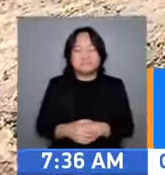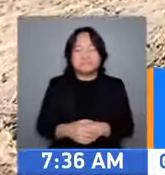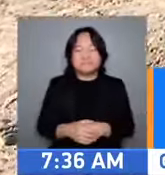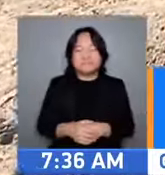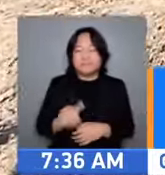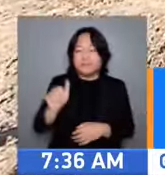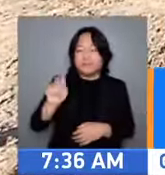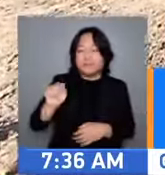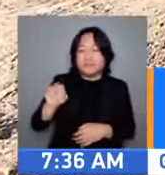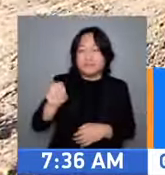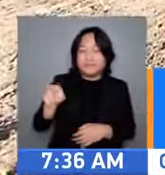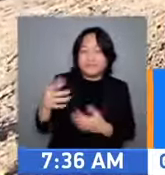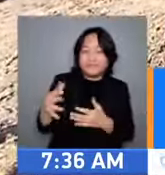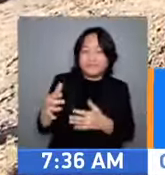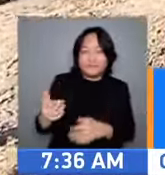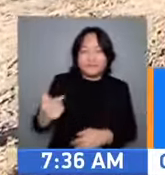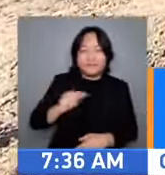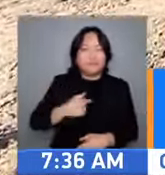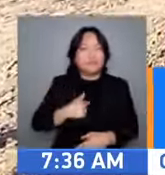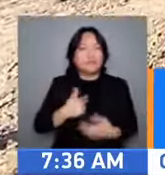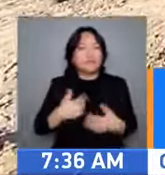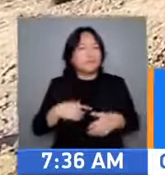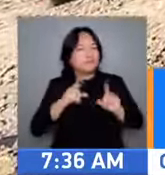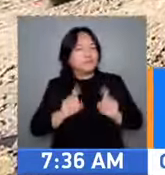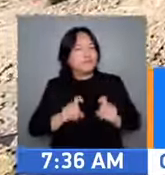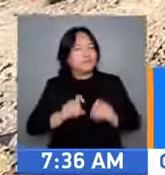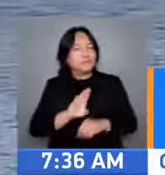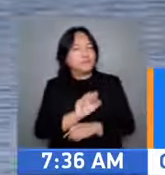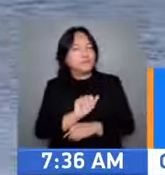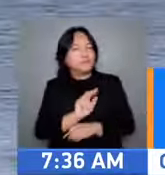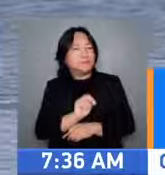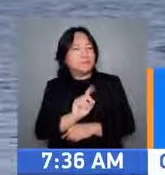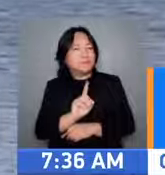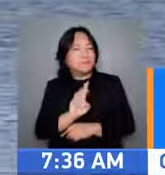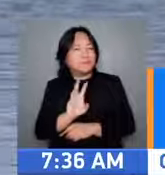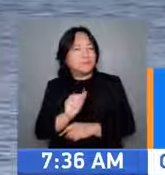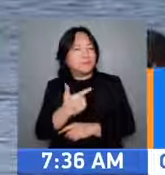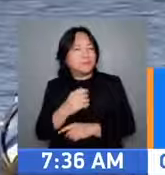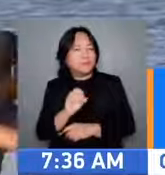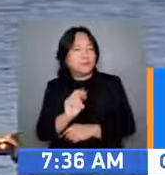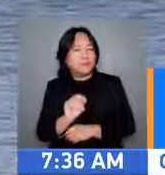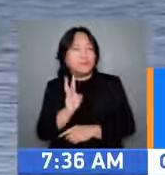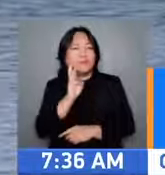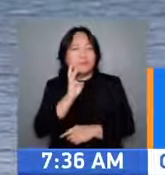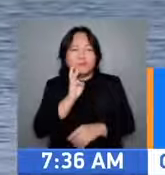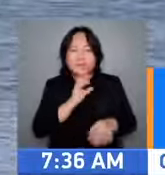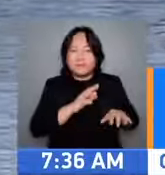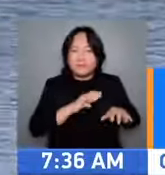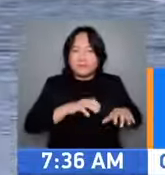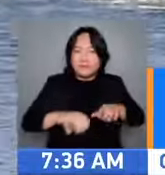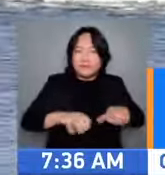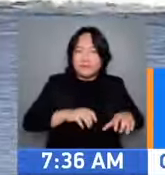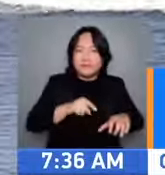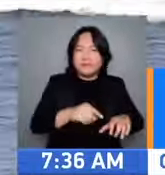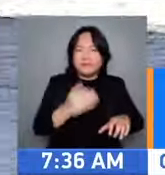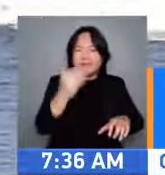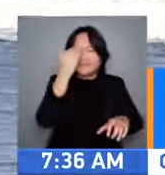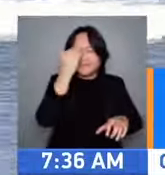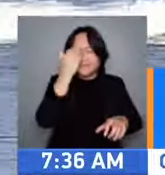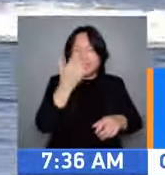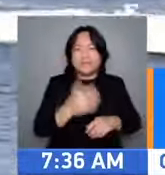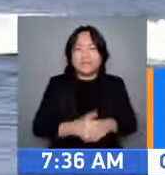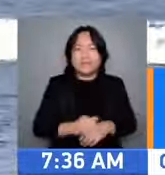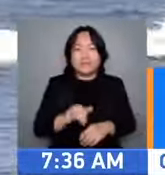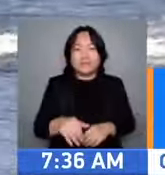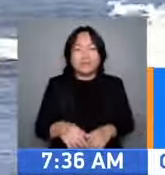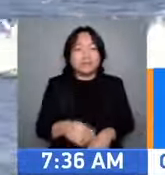ng bandwagon kung saan ito namang towable water activity na ito ay hugis bandwagon naman. Kasya ang 3 to 6 persons.